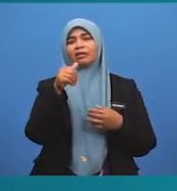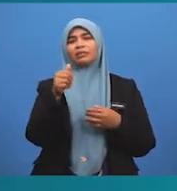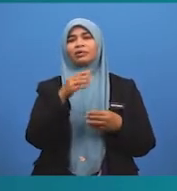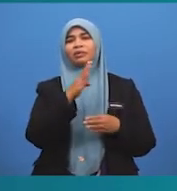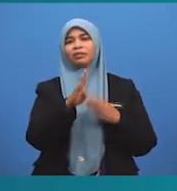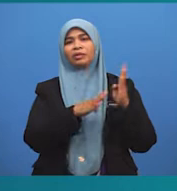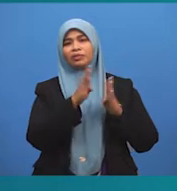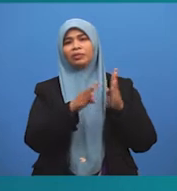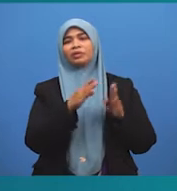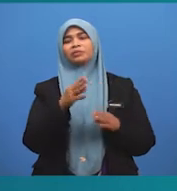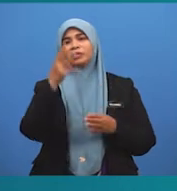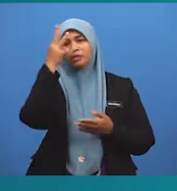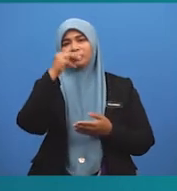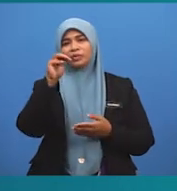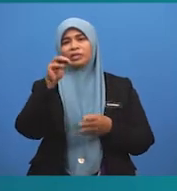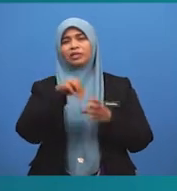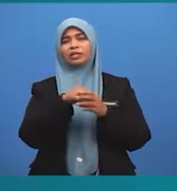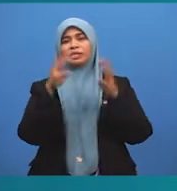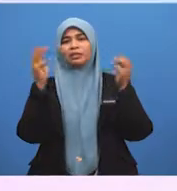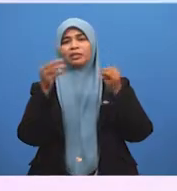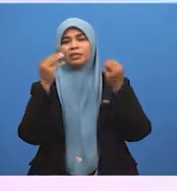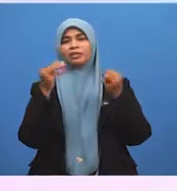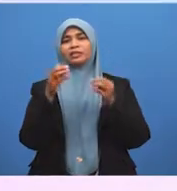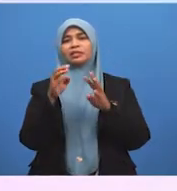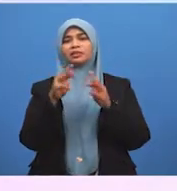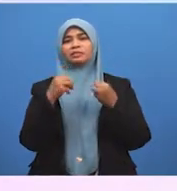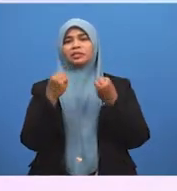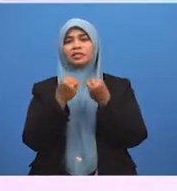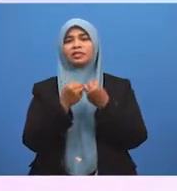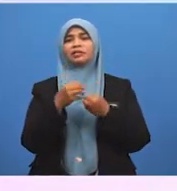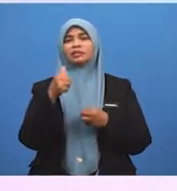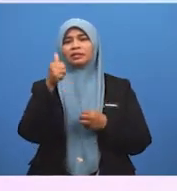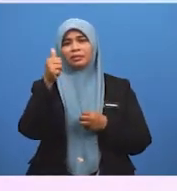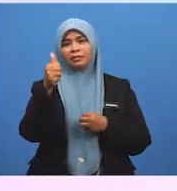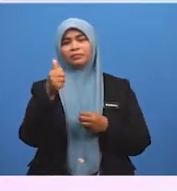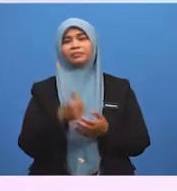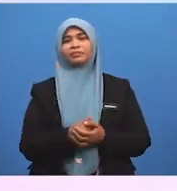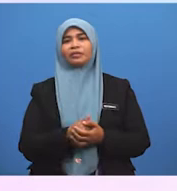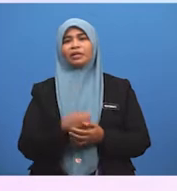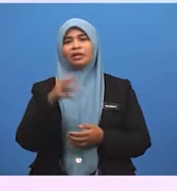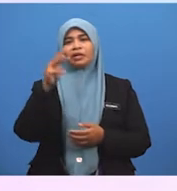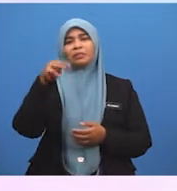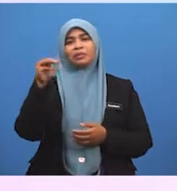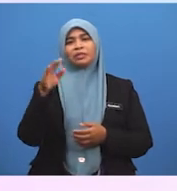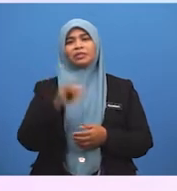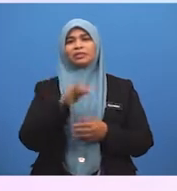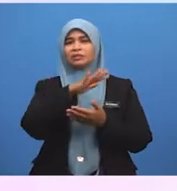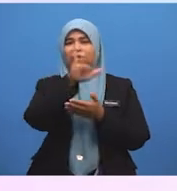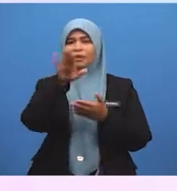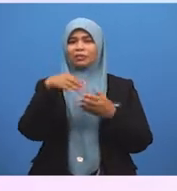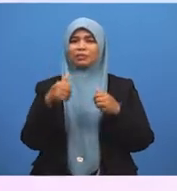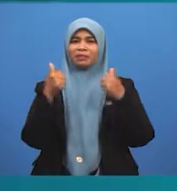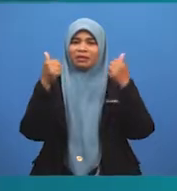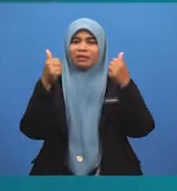dalam majlis dan upacara masyarakat setempat? Kalau ada, baik. Murid-murid saya semuanya hebat